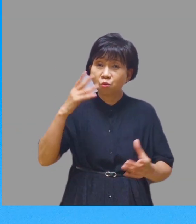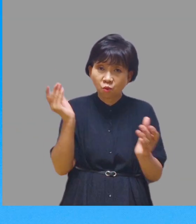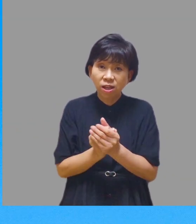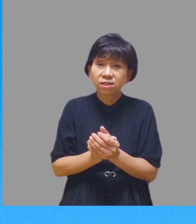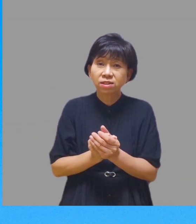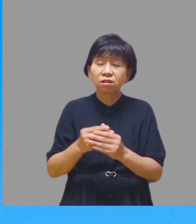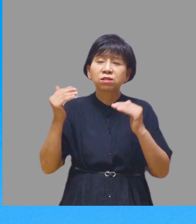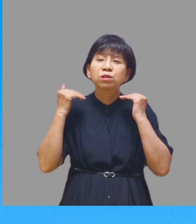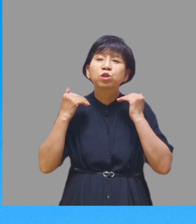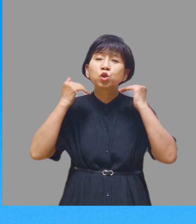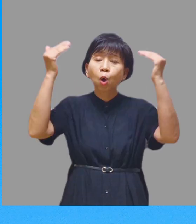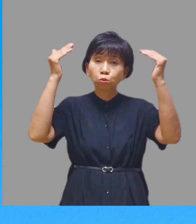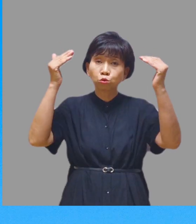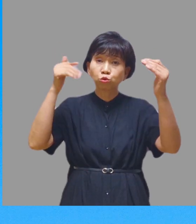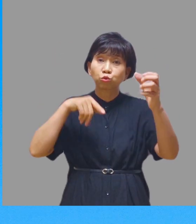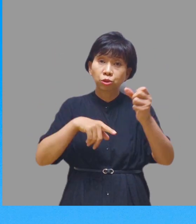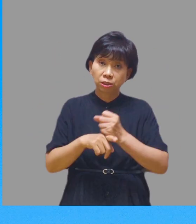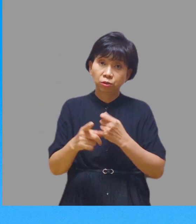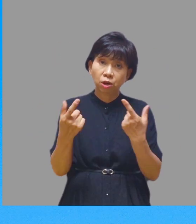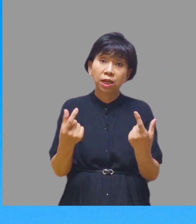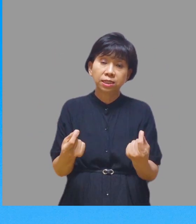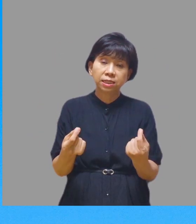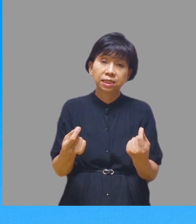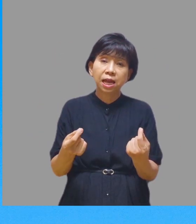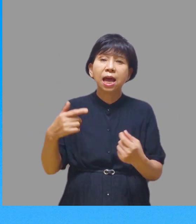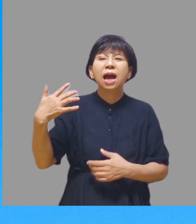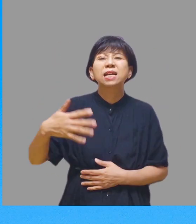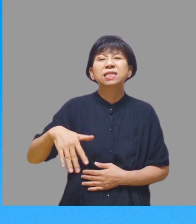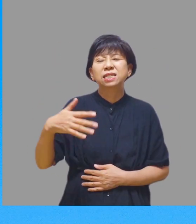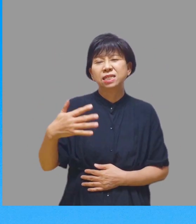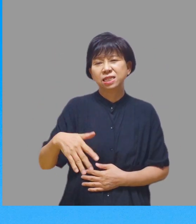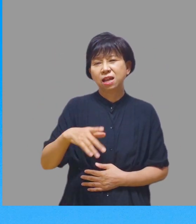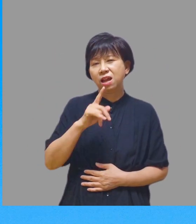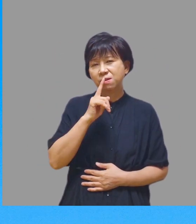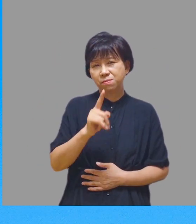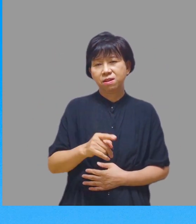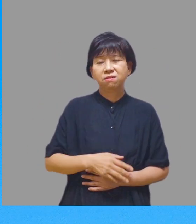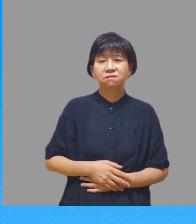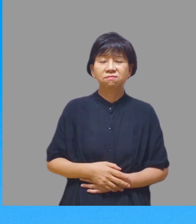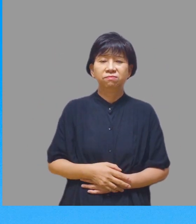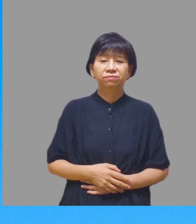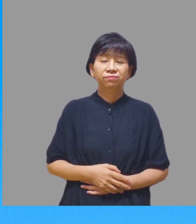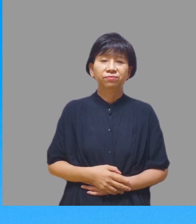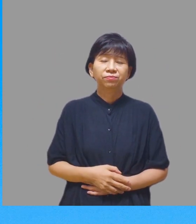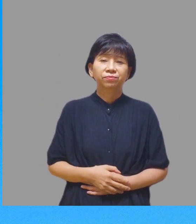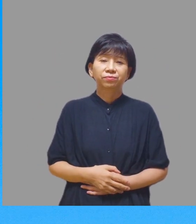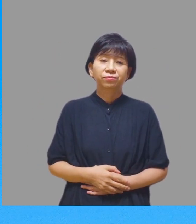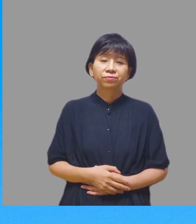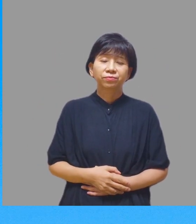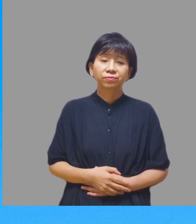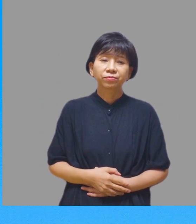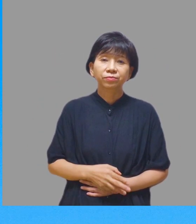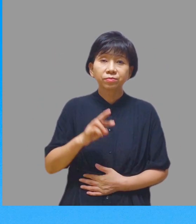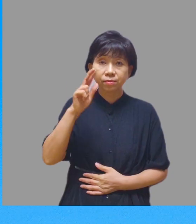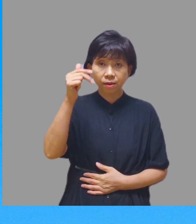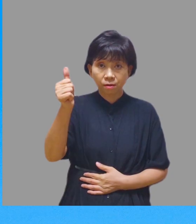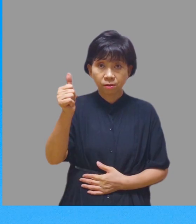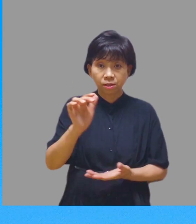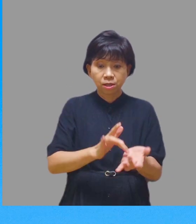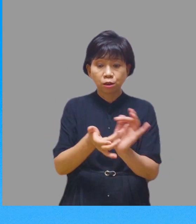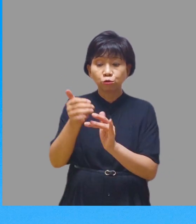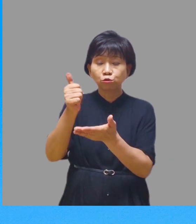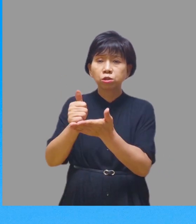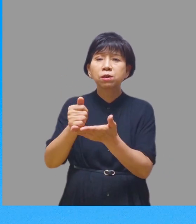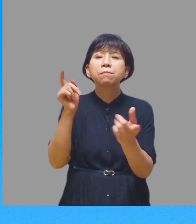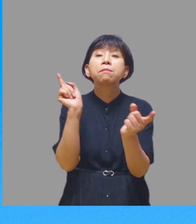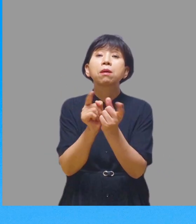완전히 성숙해졌다라는 표현인데 바울은 그게 아니다라고 말하고 있습니다. 바울이 이미 예수님을